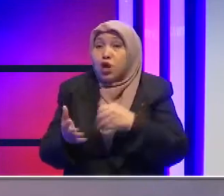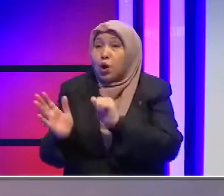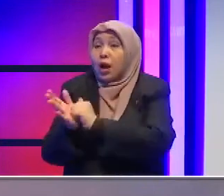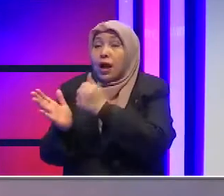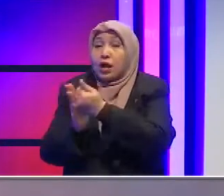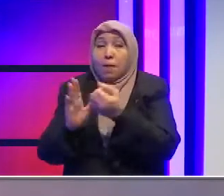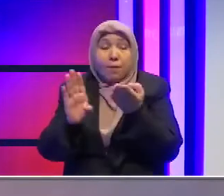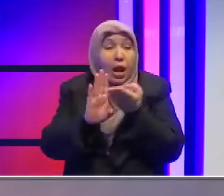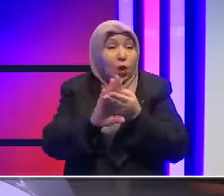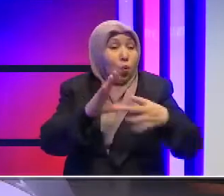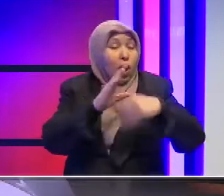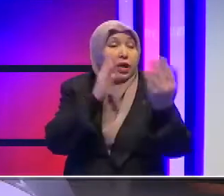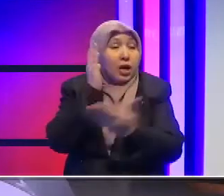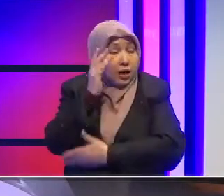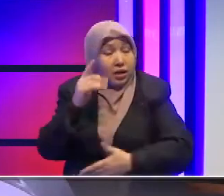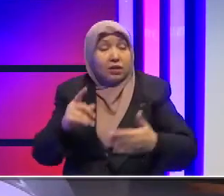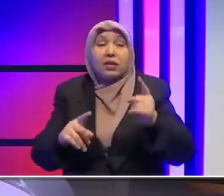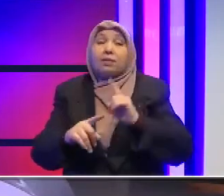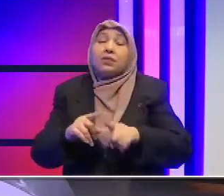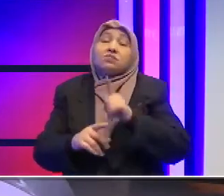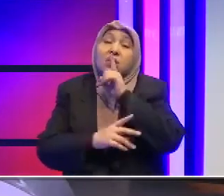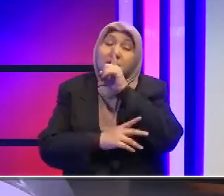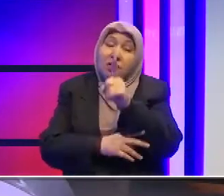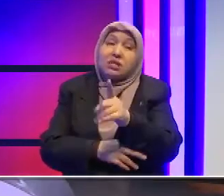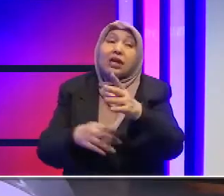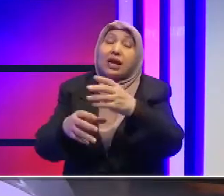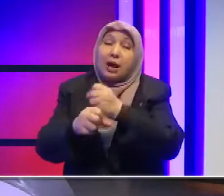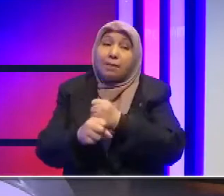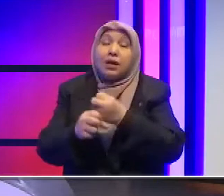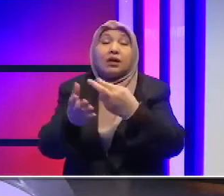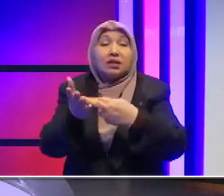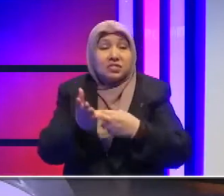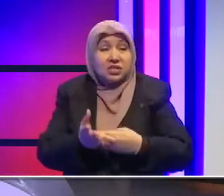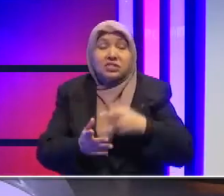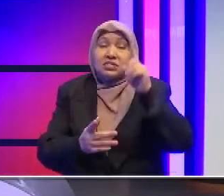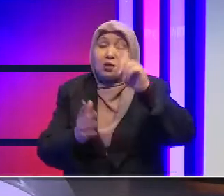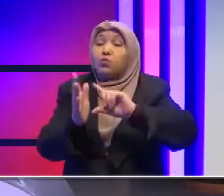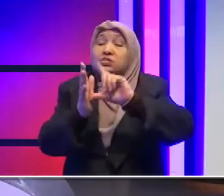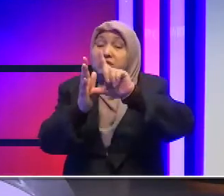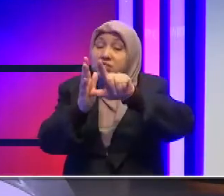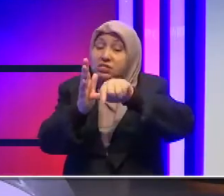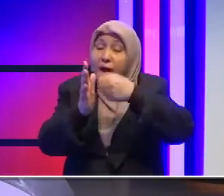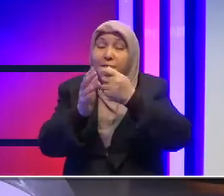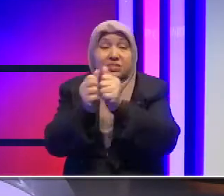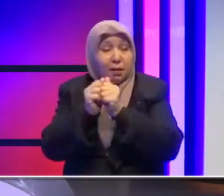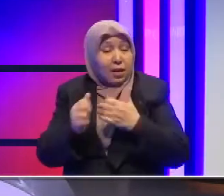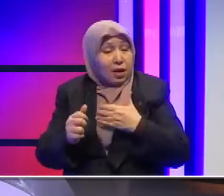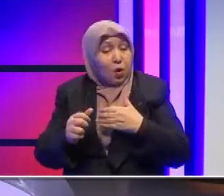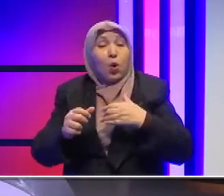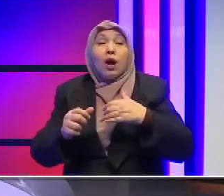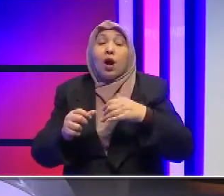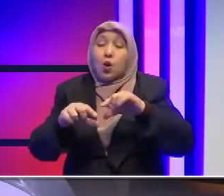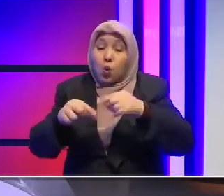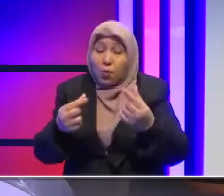dekat bank kat luar negara apa sebagainya, tapi rupa-rupanya nak dapat rezeki satu jam bersama Al-Quran